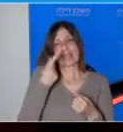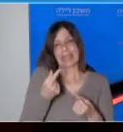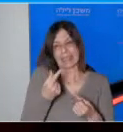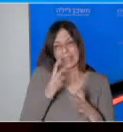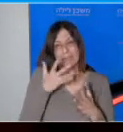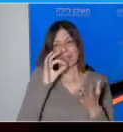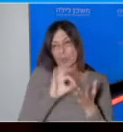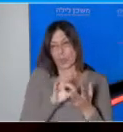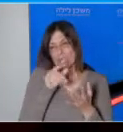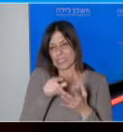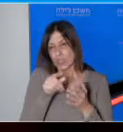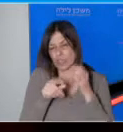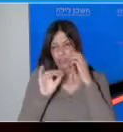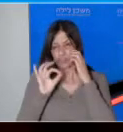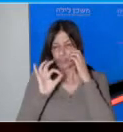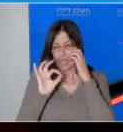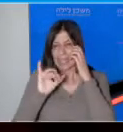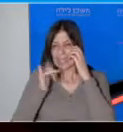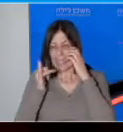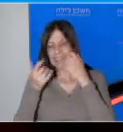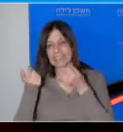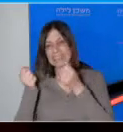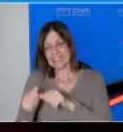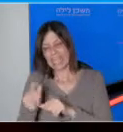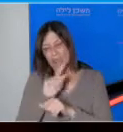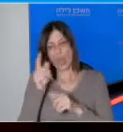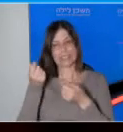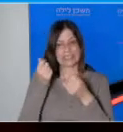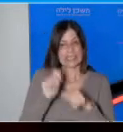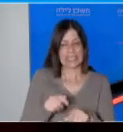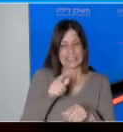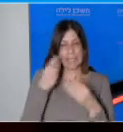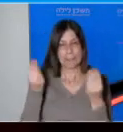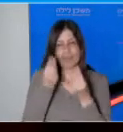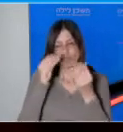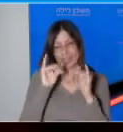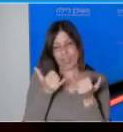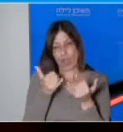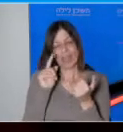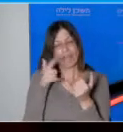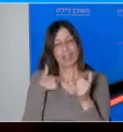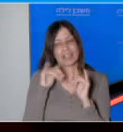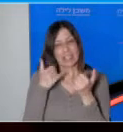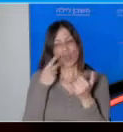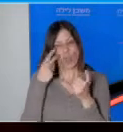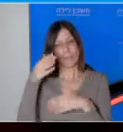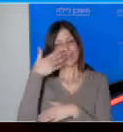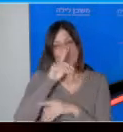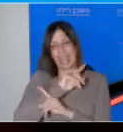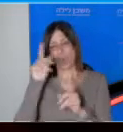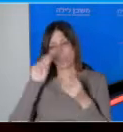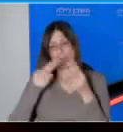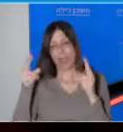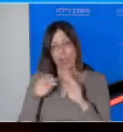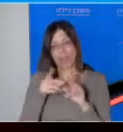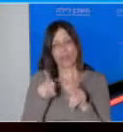אם הנקודה הזאת של כן סגר או לא סגר היא באמת משהו נכון, אבל אנחנו כן רואים מדינות אחרות בעולם,